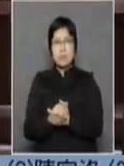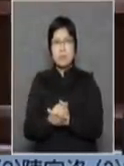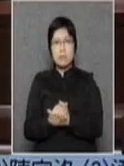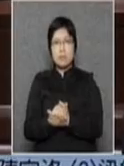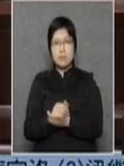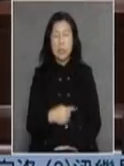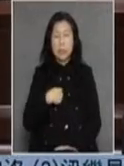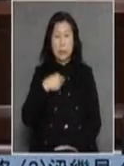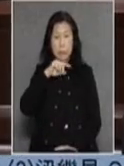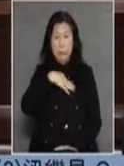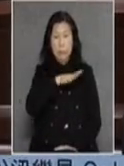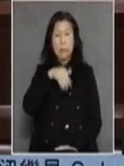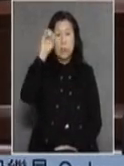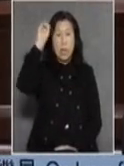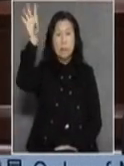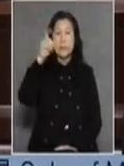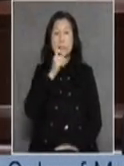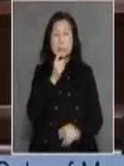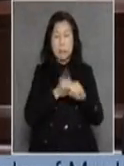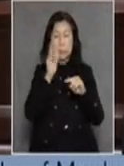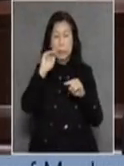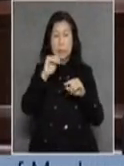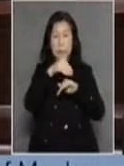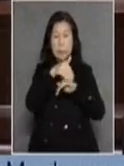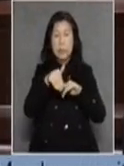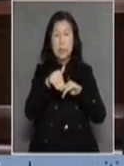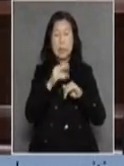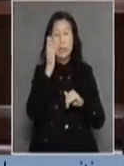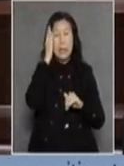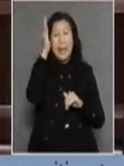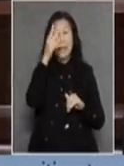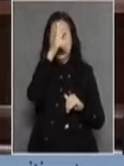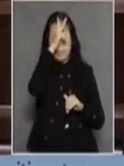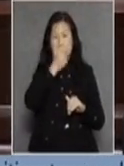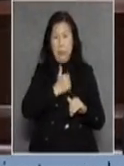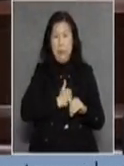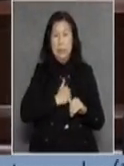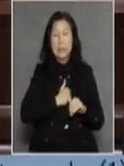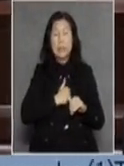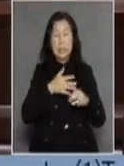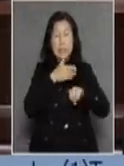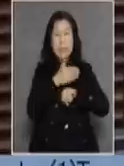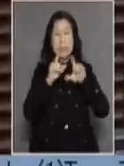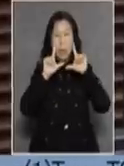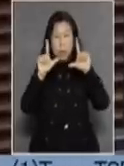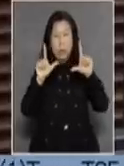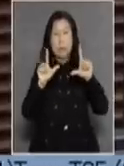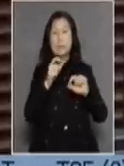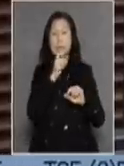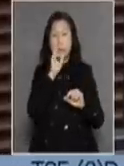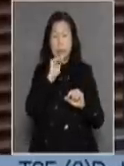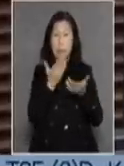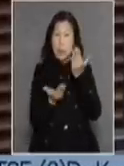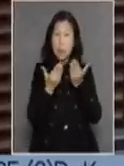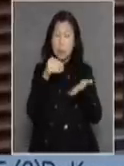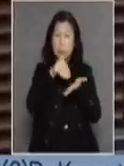我們提出的都是確實可行的建議，我都希望局長在稍後的發言之中呢能夠給我們一個答案，會不會落